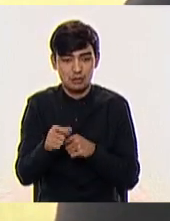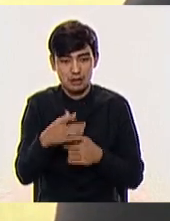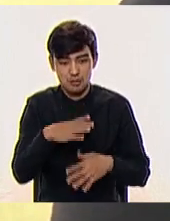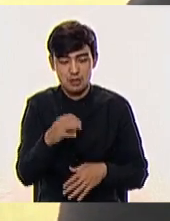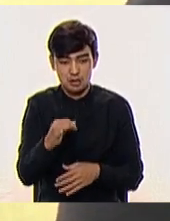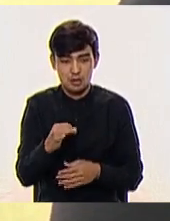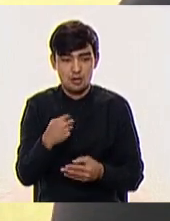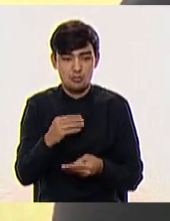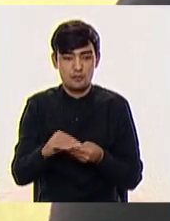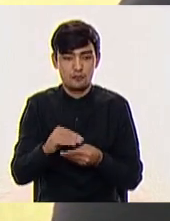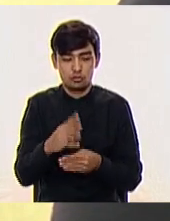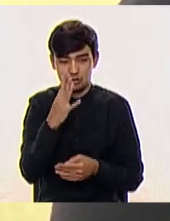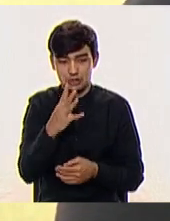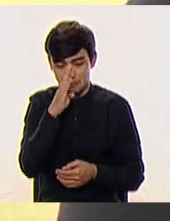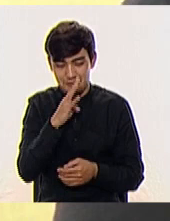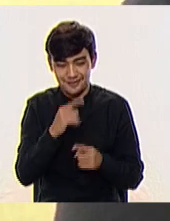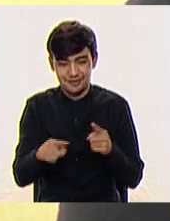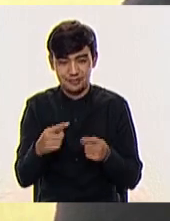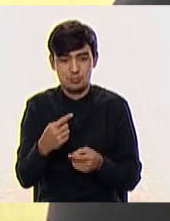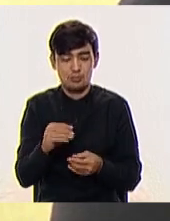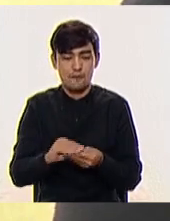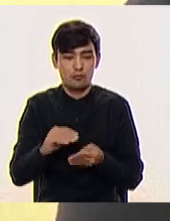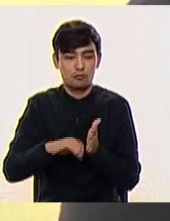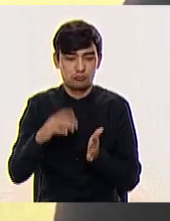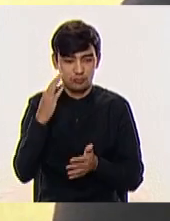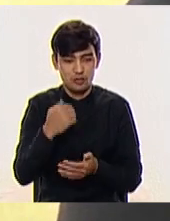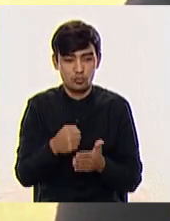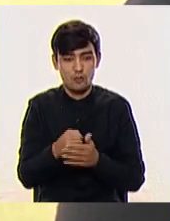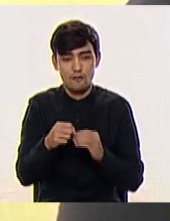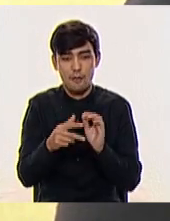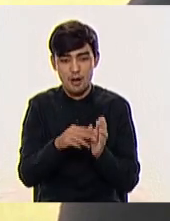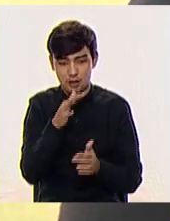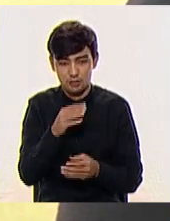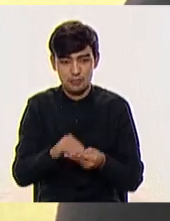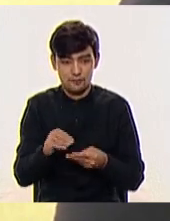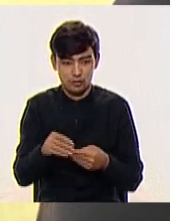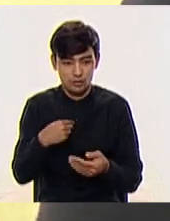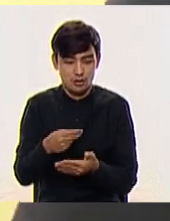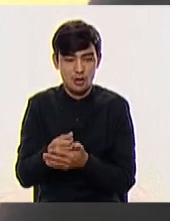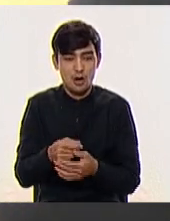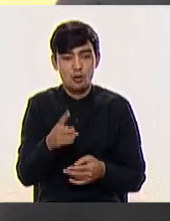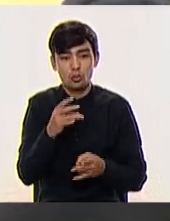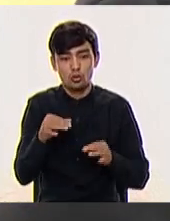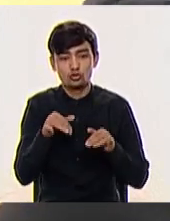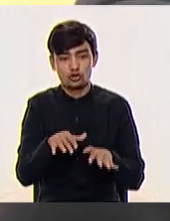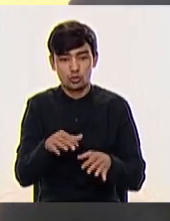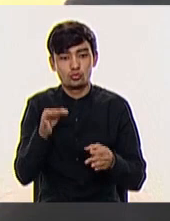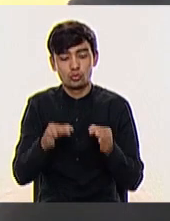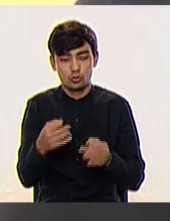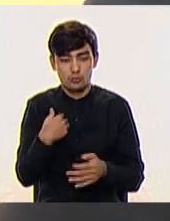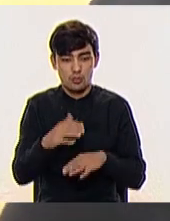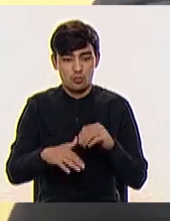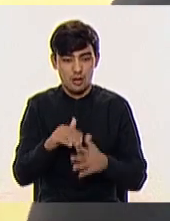опять взыскивают с меня за 4 эти месяца. И до 18 лет я должен платить. Как бы. Хотя решение суда вот у меня на